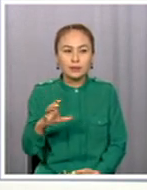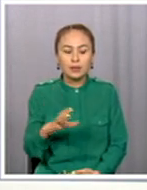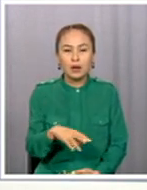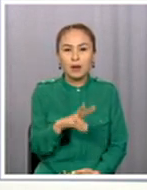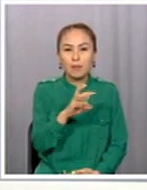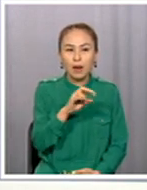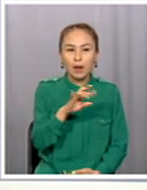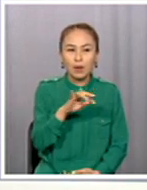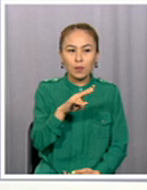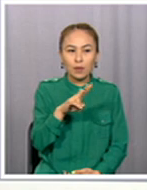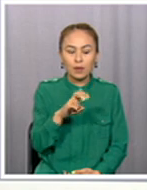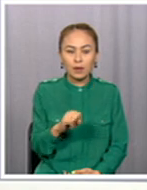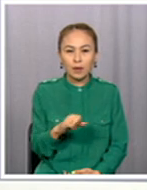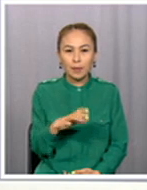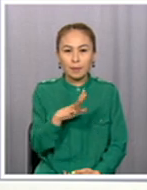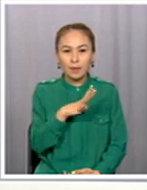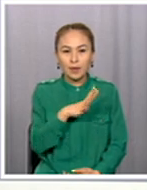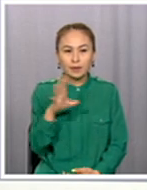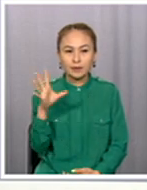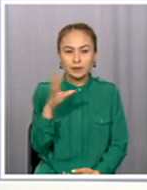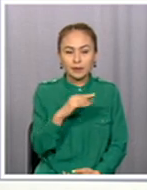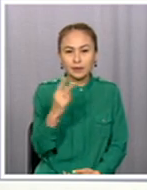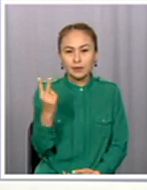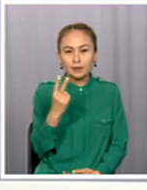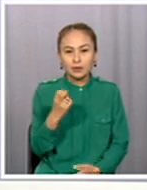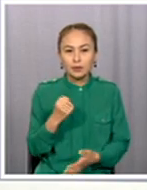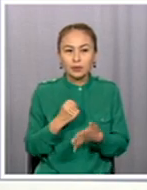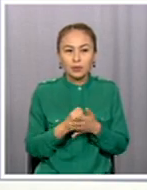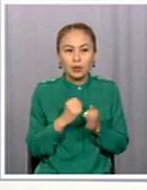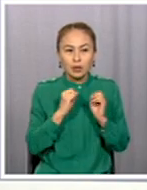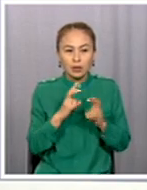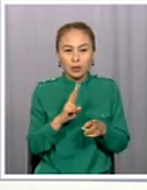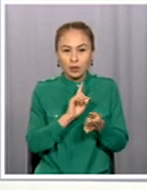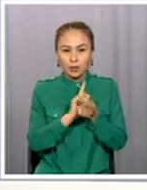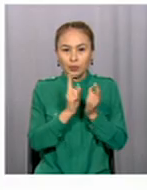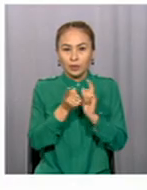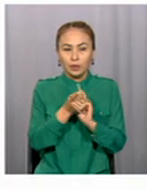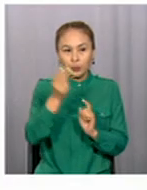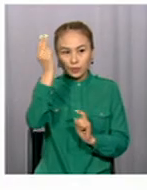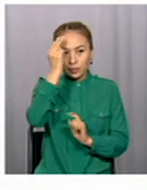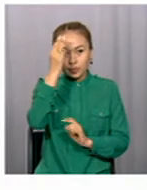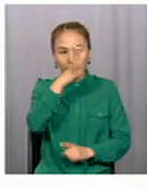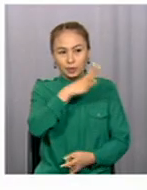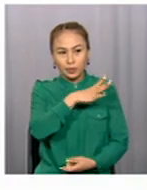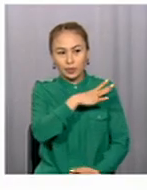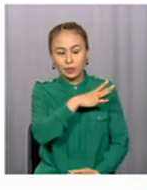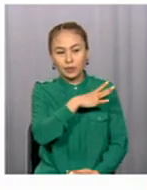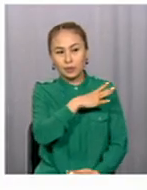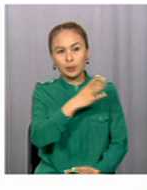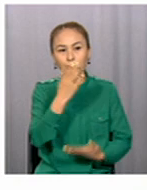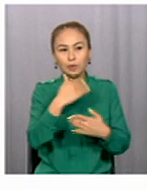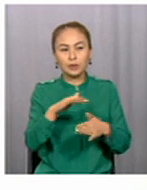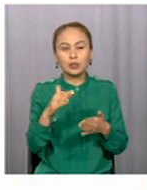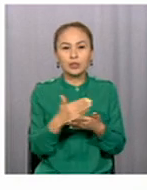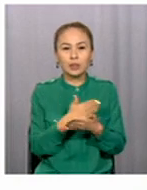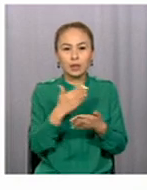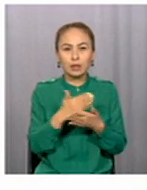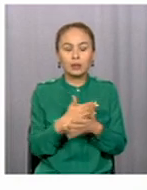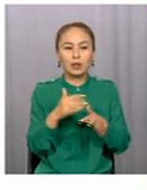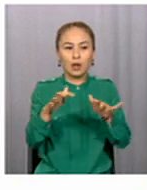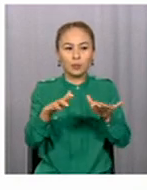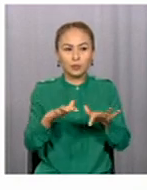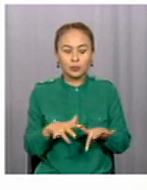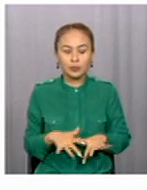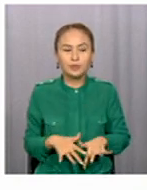молекулаларын бар кейден екінші күйге қалай ауыстыру керектігін үйренді. Осы жаңалық